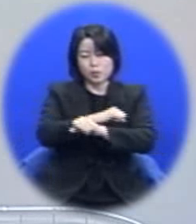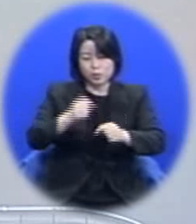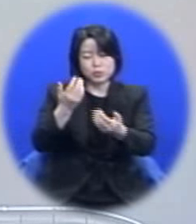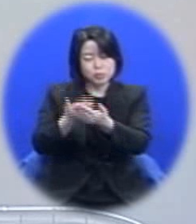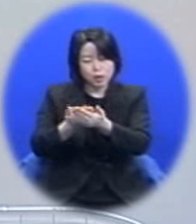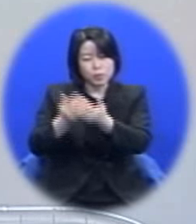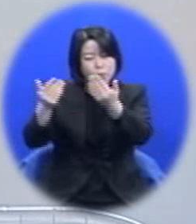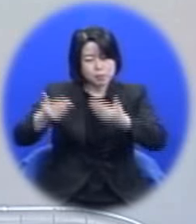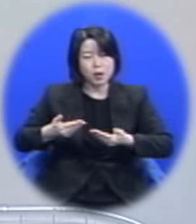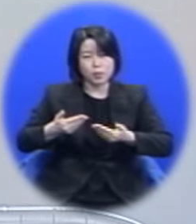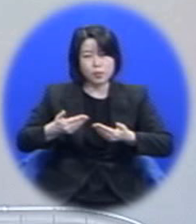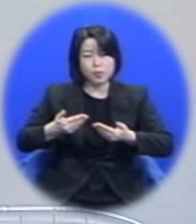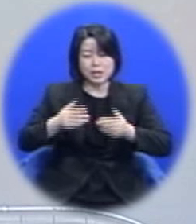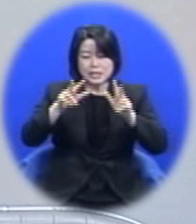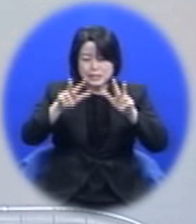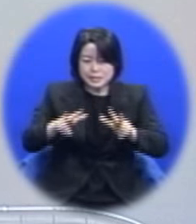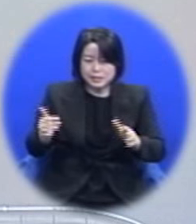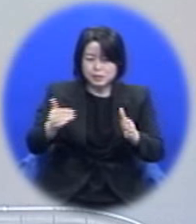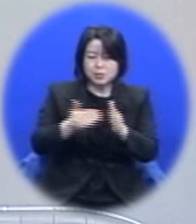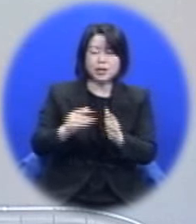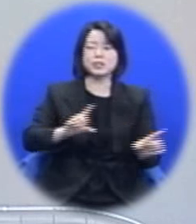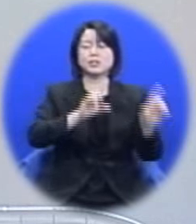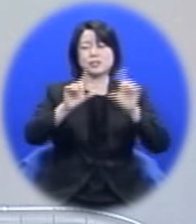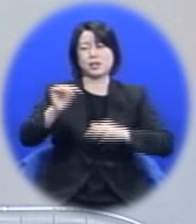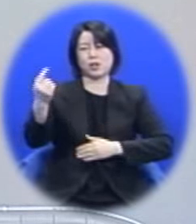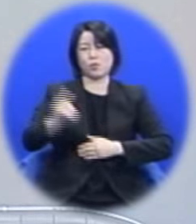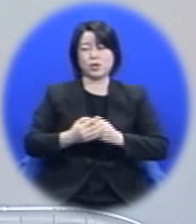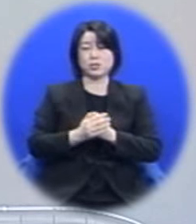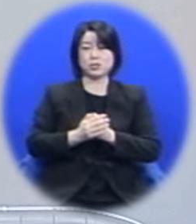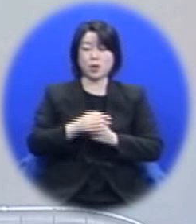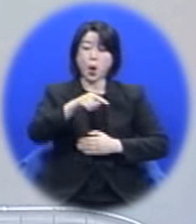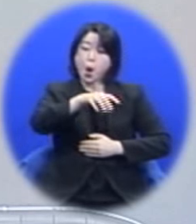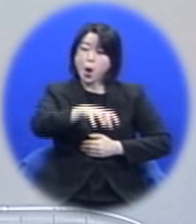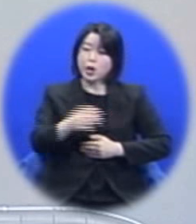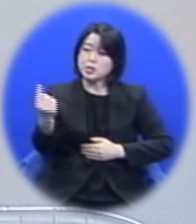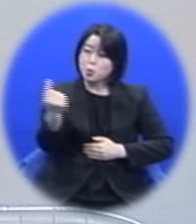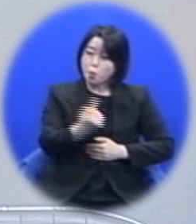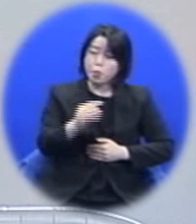받고 그렇게 지금까지 살아왔어요. 지금까지 여기까지 오게 된